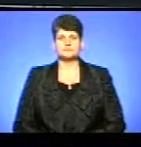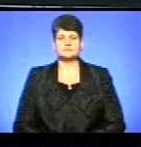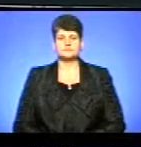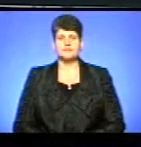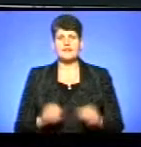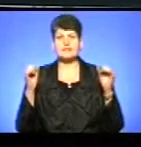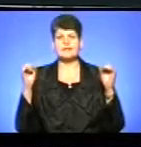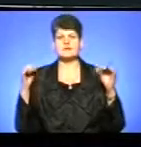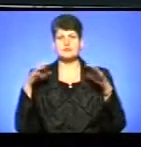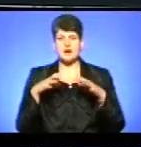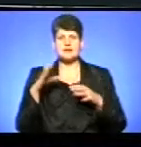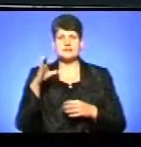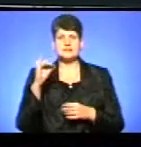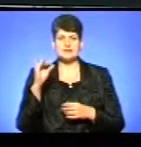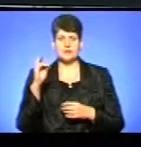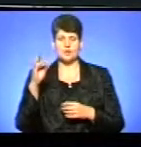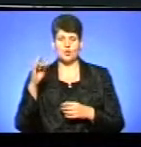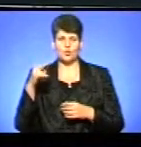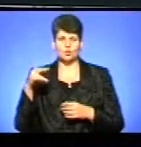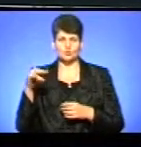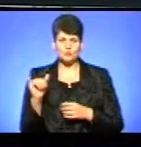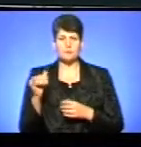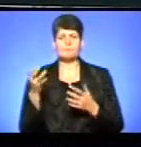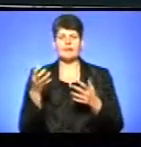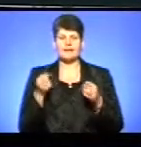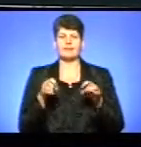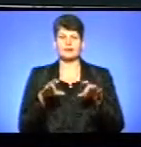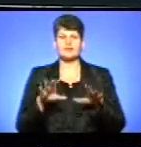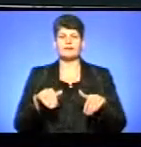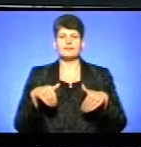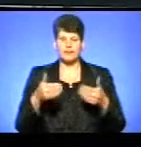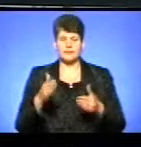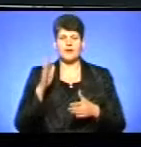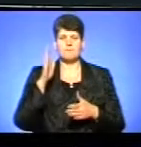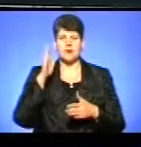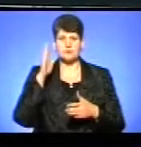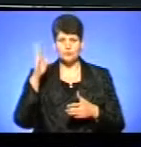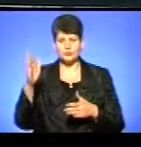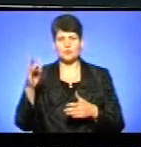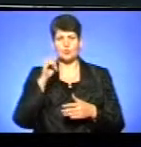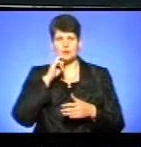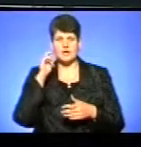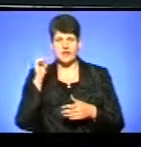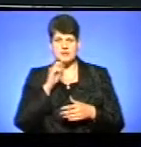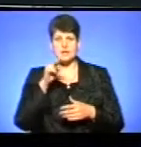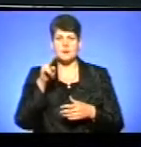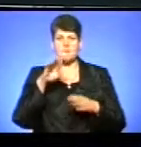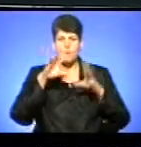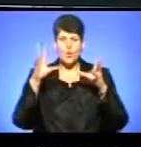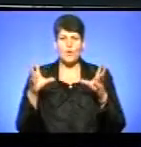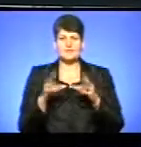На зібранні Синоду Вселенського Патріархату прийняли рішення надати майбутній помісній Українській Православній Церкві томос